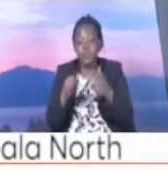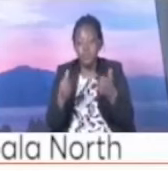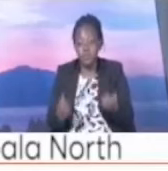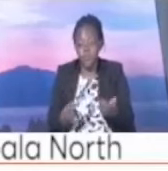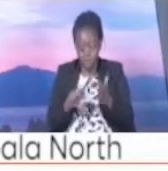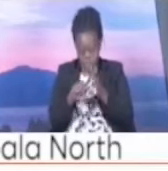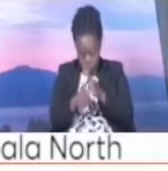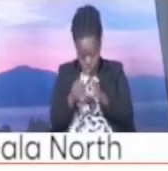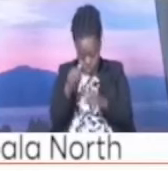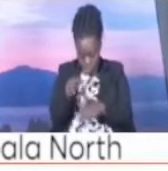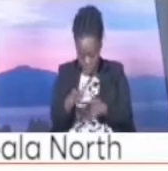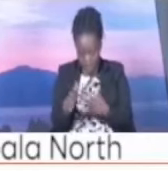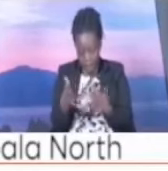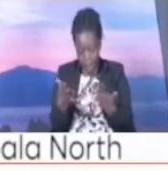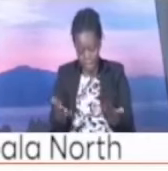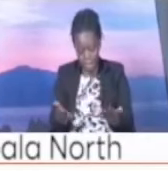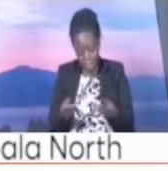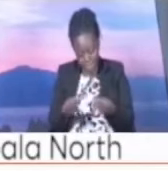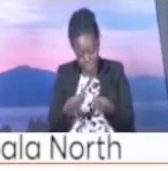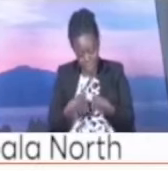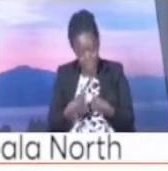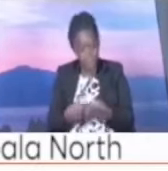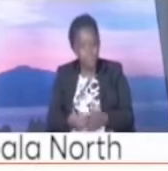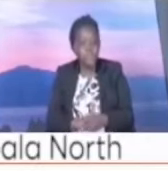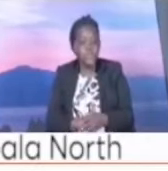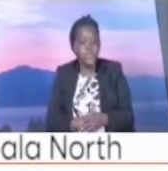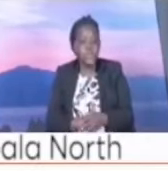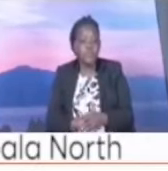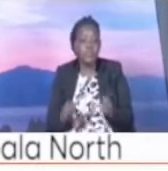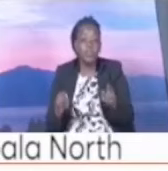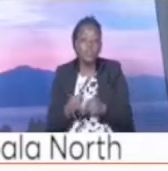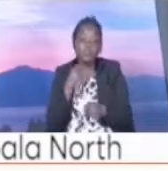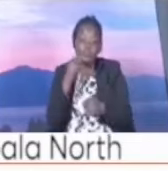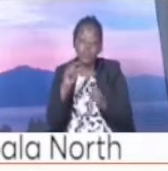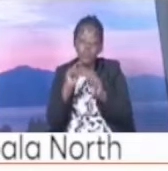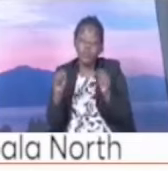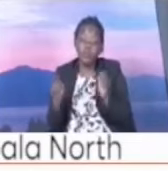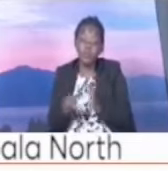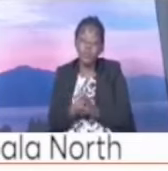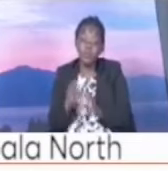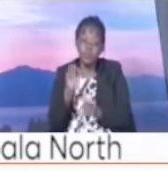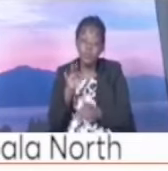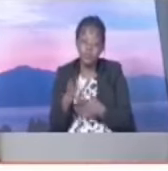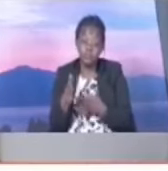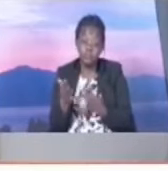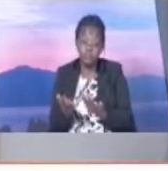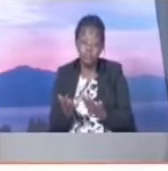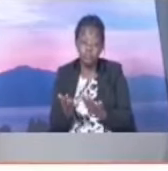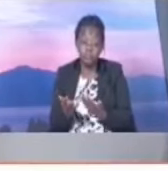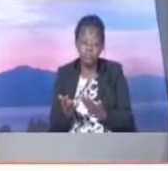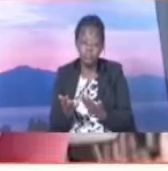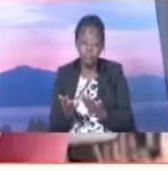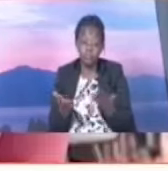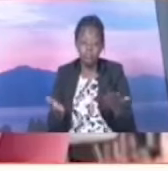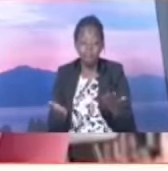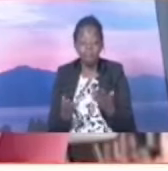eno agituwe naye ababadde mu bumenyi bw'amateeka bano mu buno